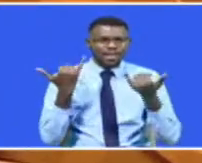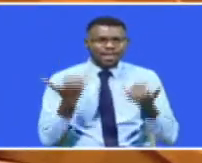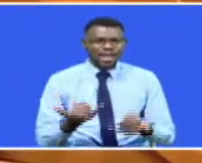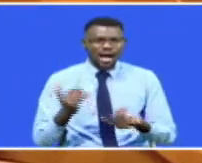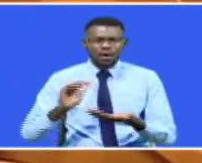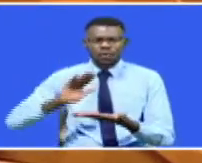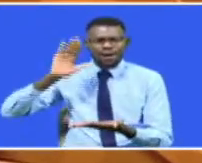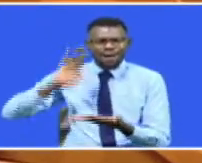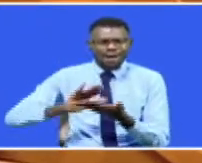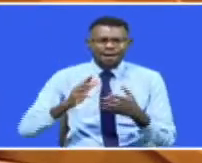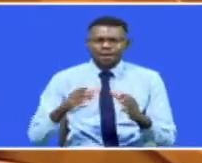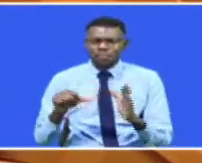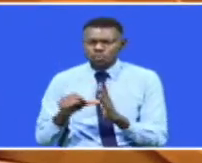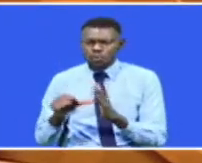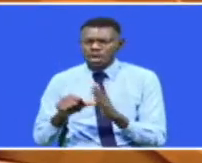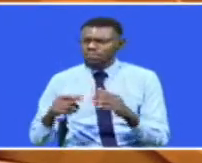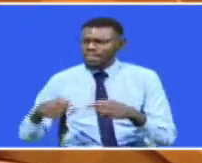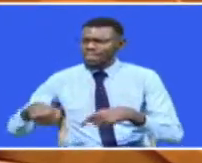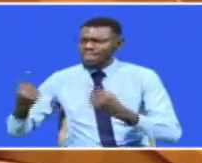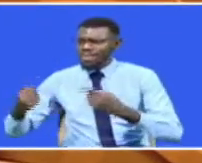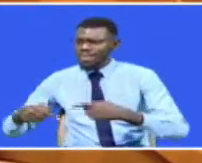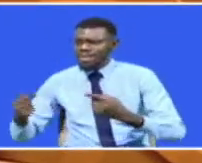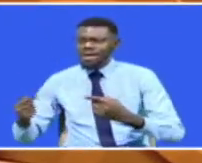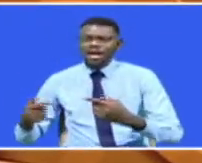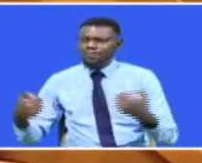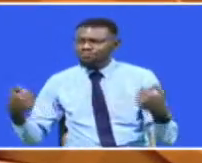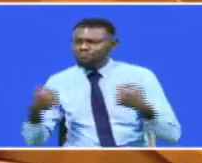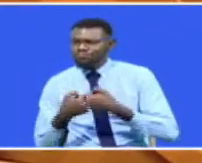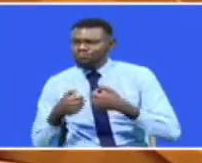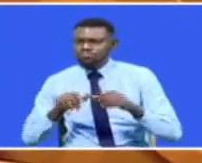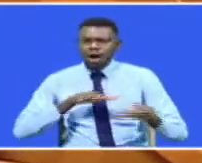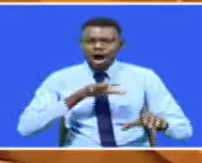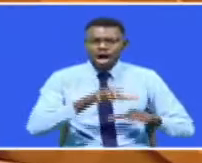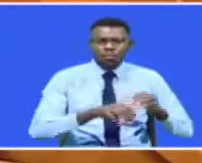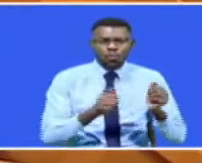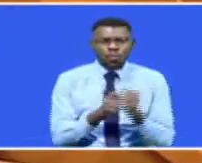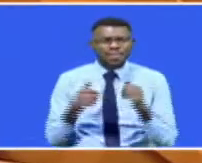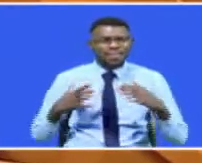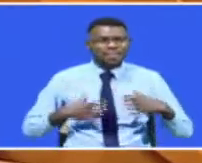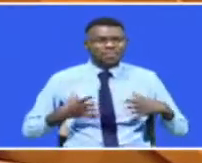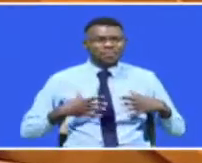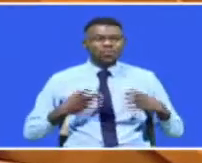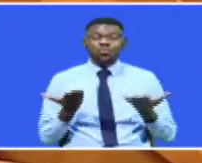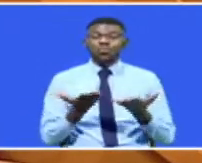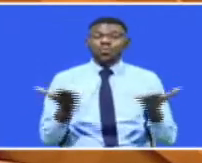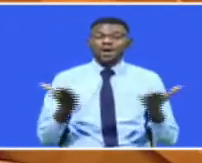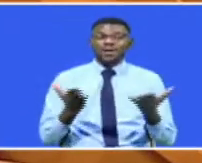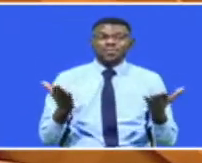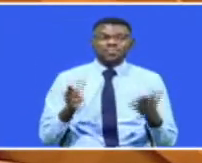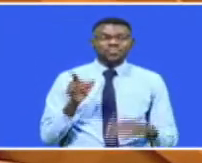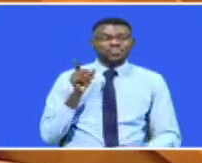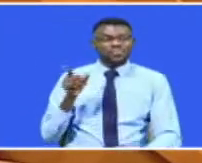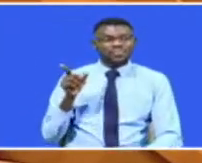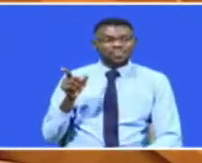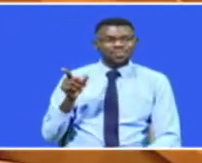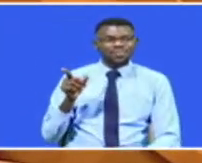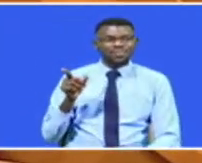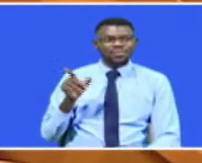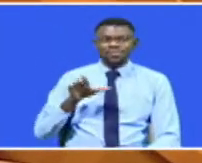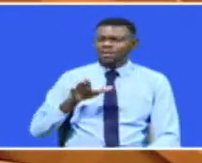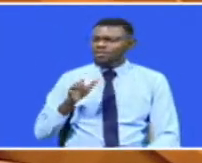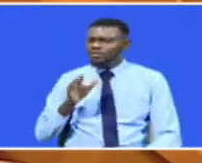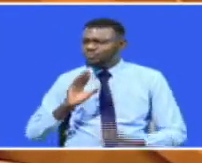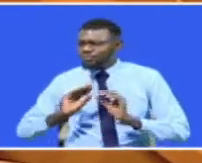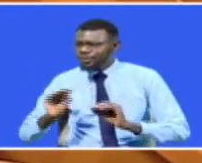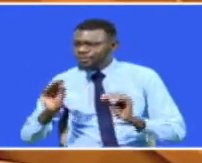vya uhasama kati ya wanyamapori na binadamu kwa kiasi kikubwa mno katika hifadhi yao ya kupokezwa mbinu za